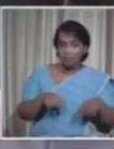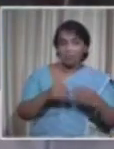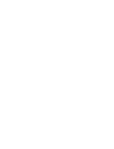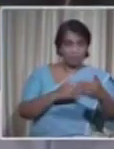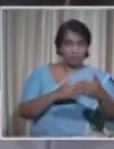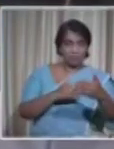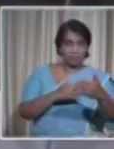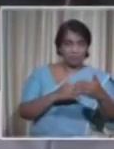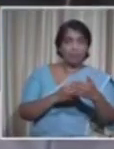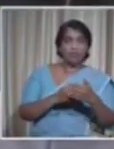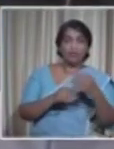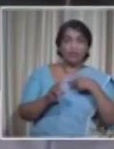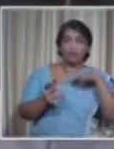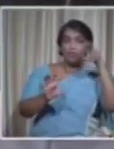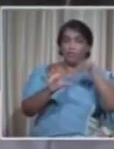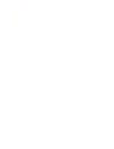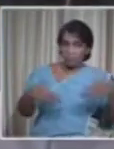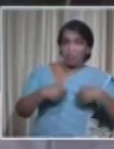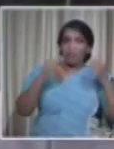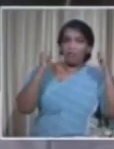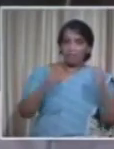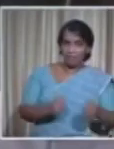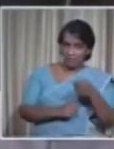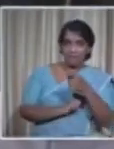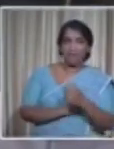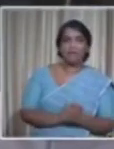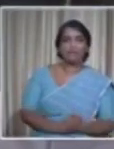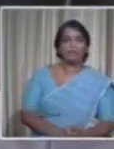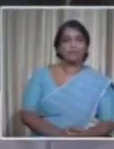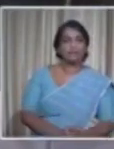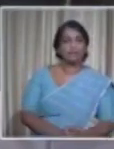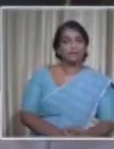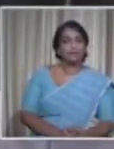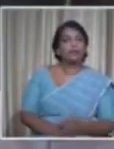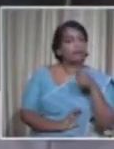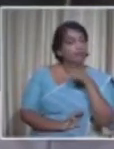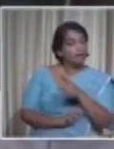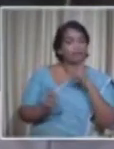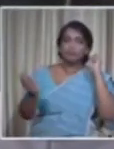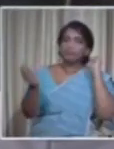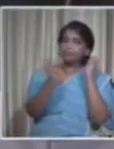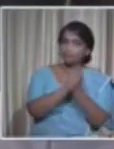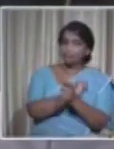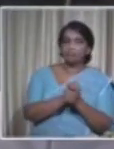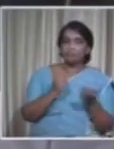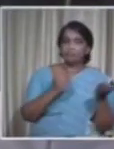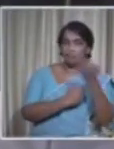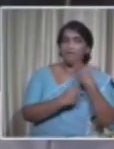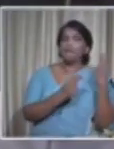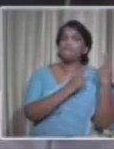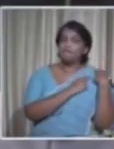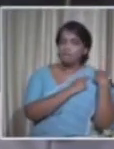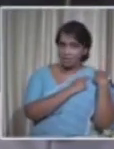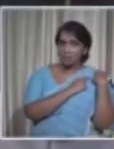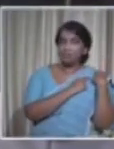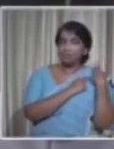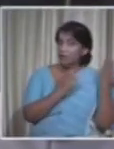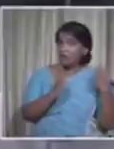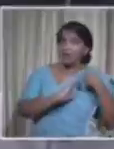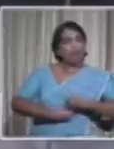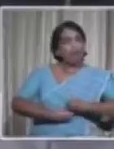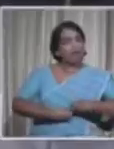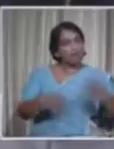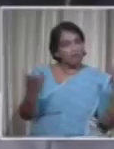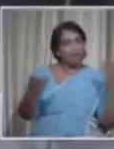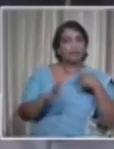ඉදිරිපෙළ පේලියේ මුල් අසුනක තාමත් අසුන්ගෙන ඉන්නවා. ඒ තත්වය වෙනස් කරන්න අපි කාටත් වගකීමක් තියෙනවා. එහෙම නැත්නම් මේ රට අරාජික